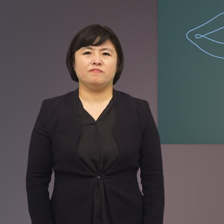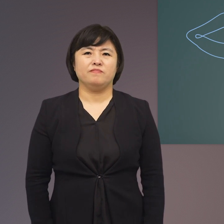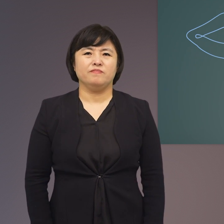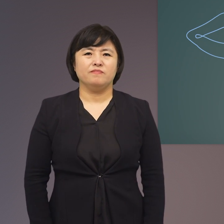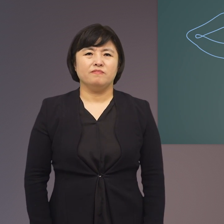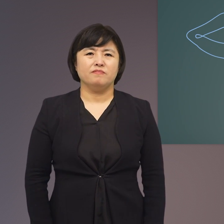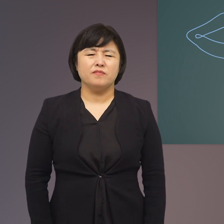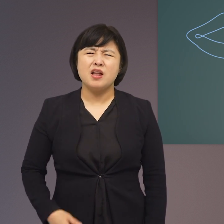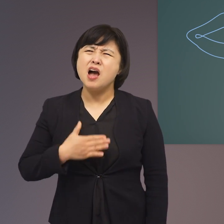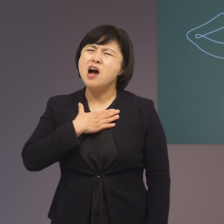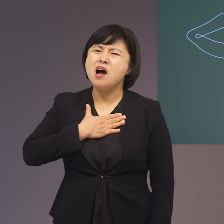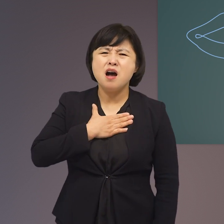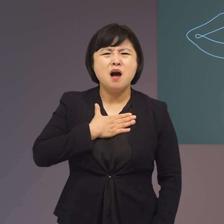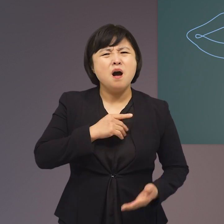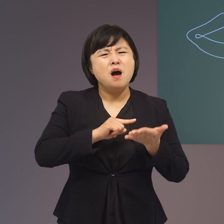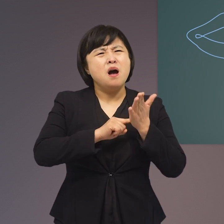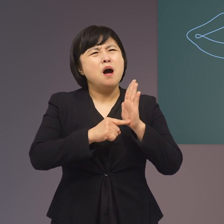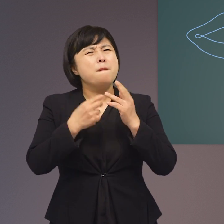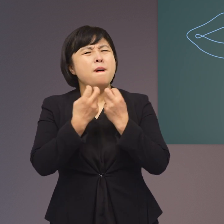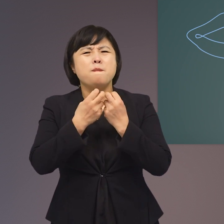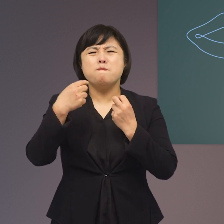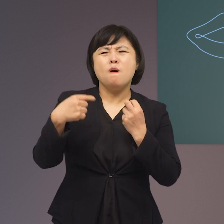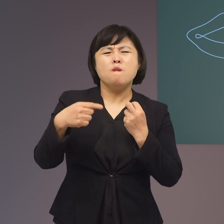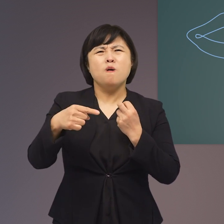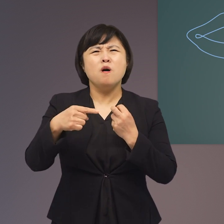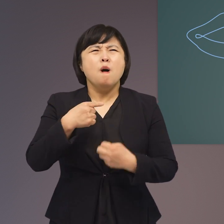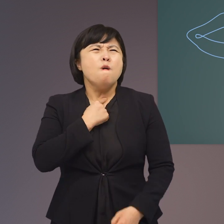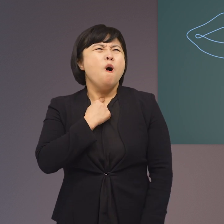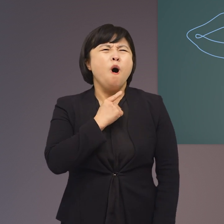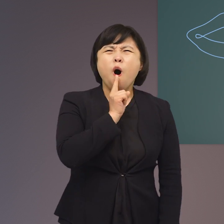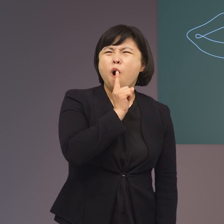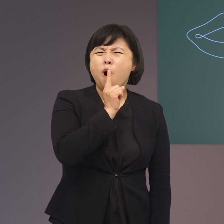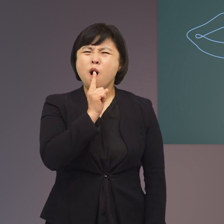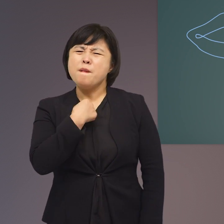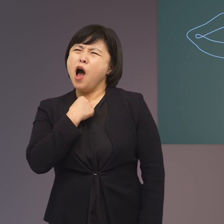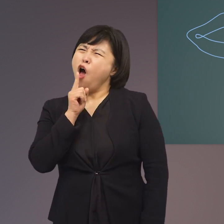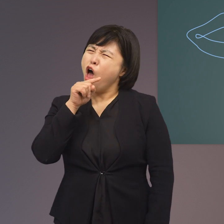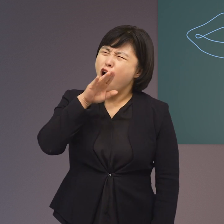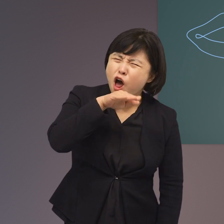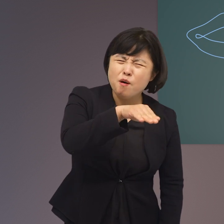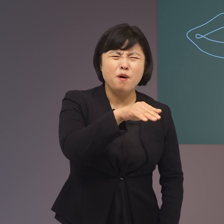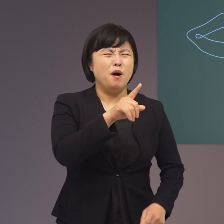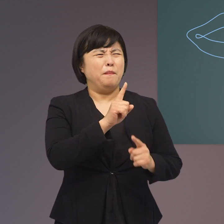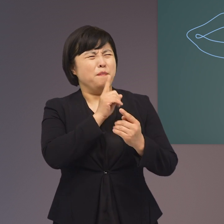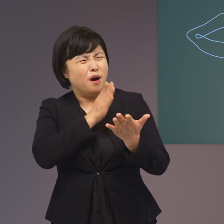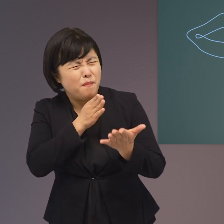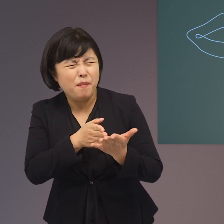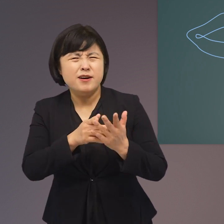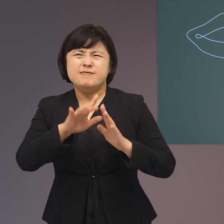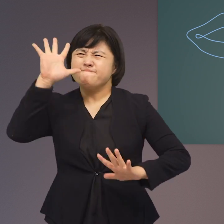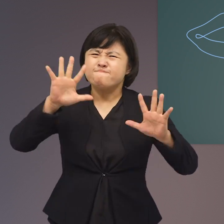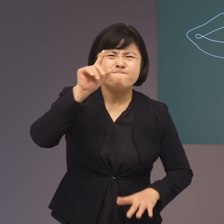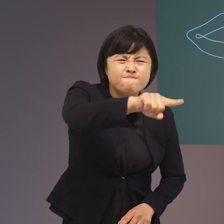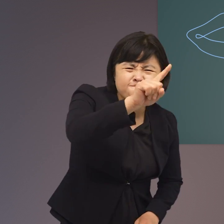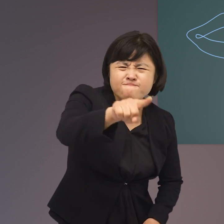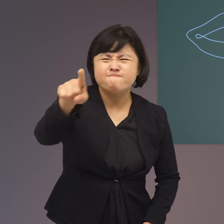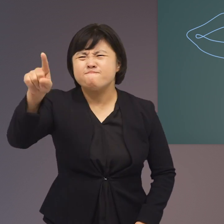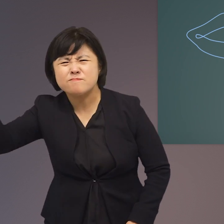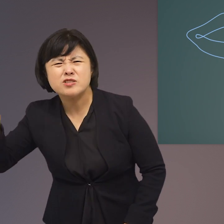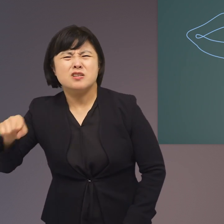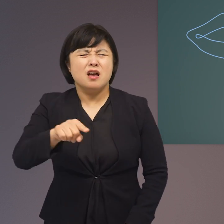기울입니다. 목소리 톤, 말투, 손짓 등 모든 것을 동원해 감정을